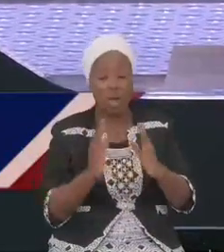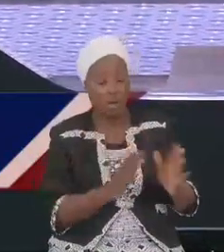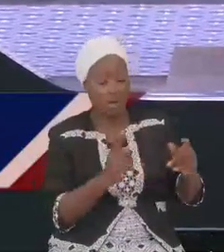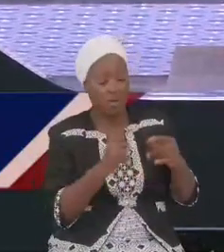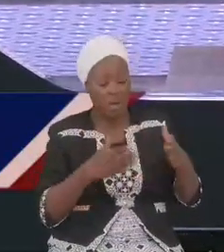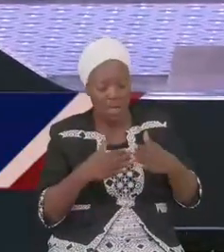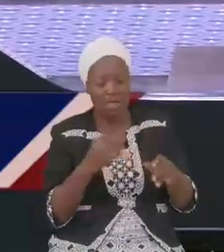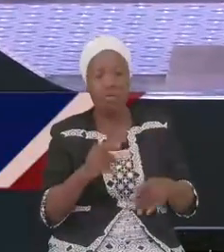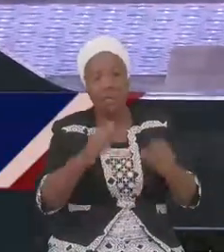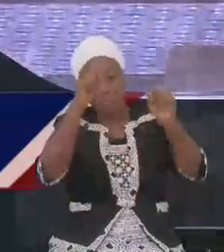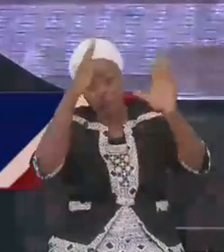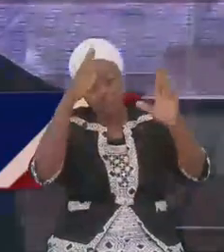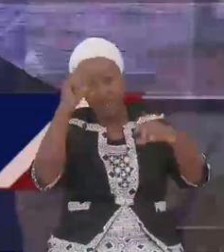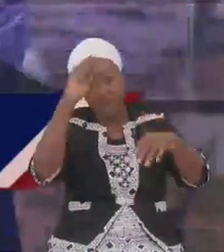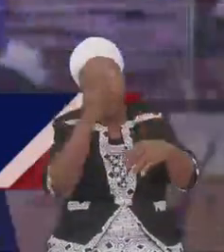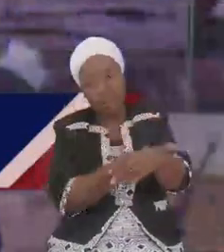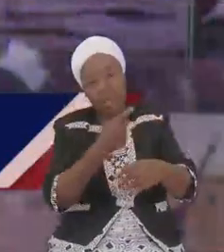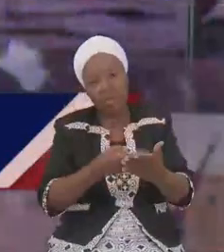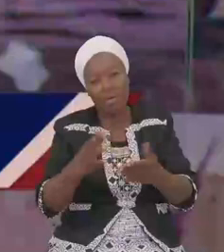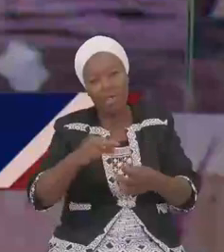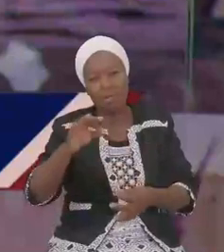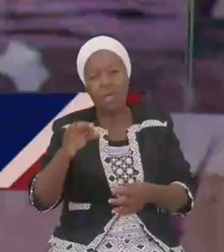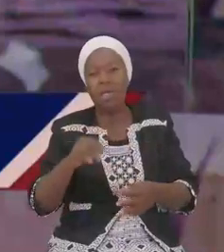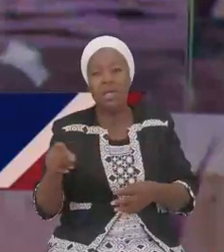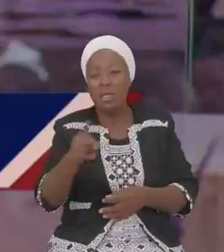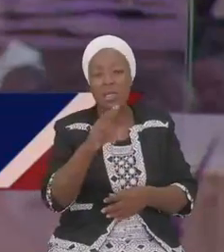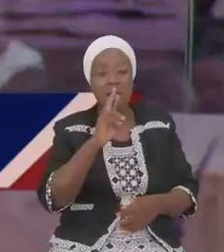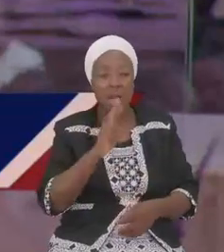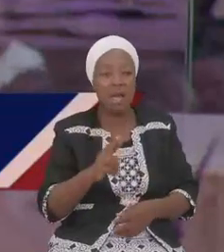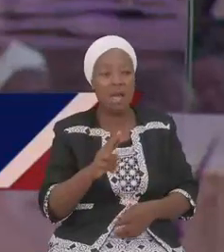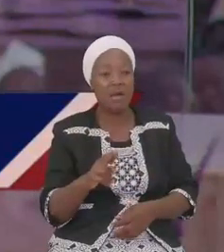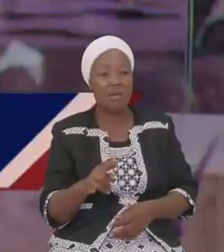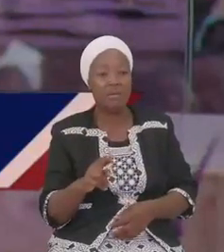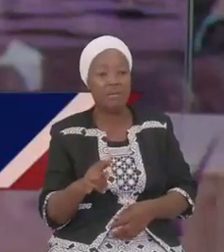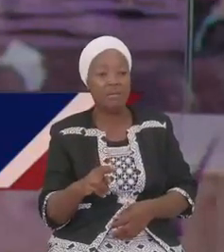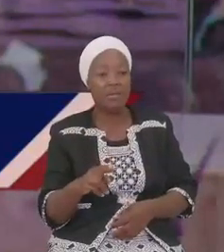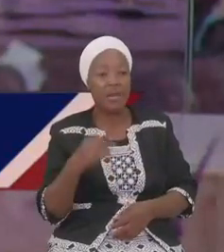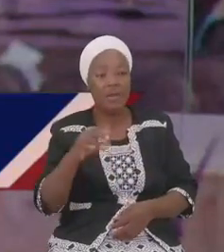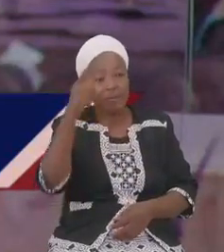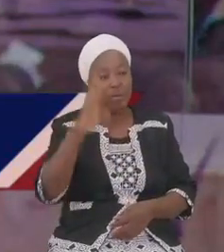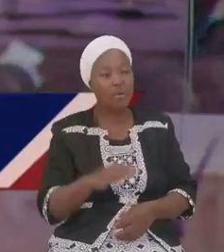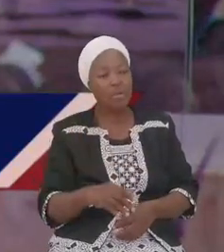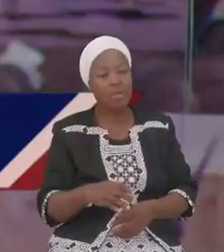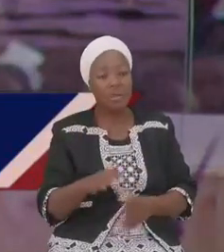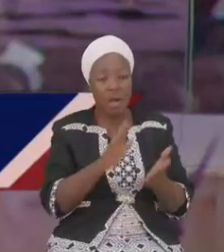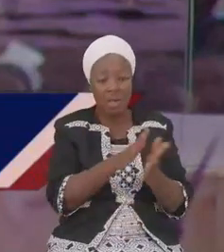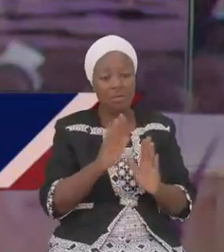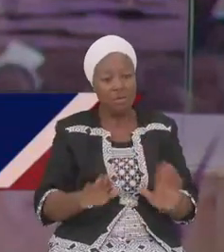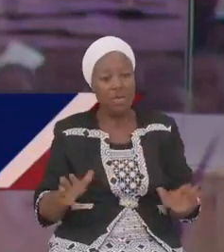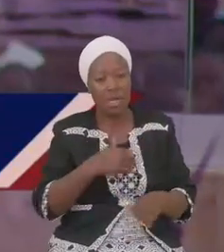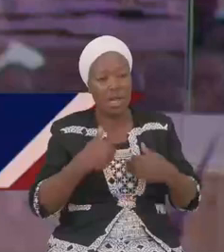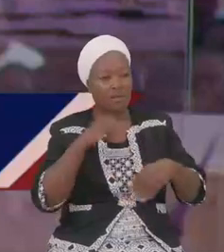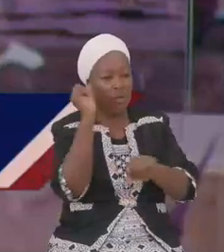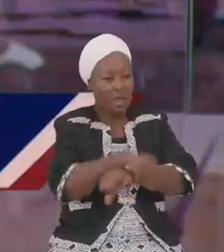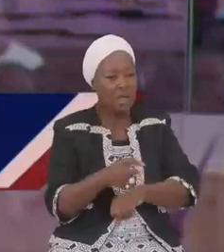direction du Père, le Fils et du Saint-Esprit. Vos petits enfants, vous êtes de Dieu. Et vous les avez vaincus. Oui, c'est